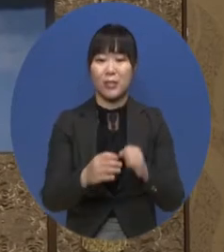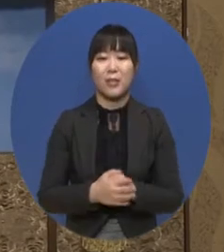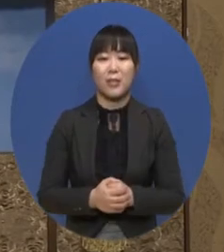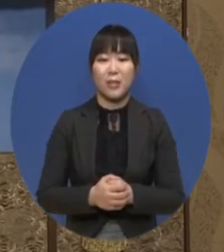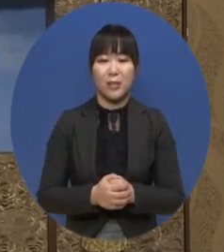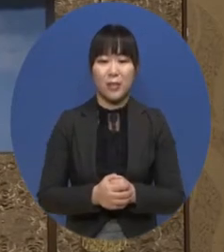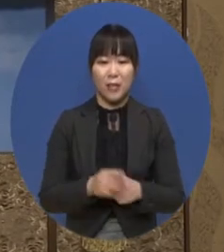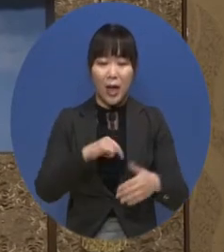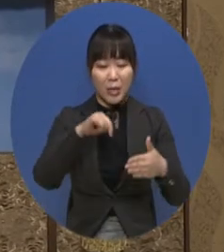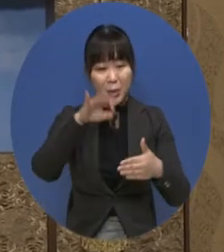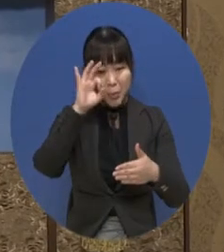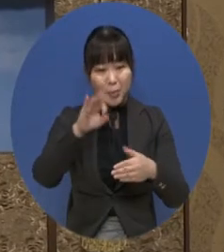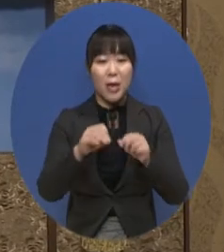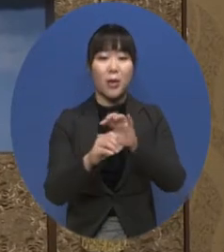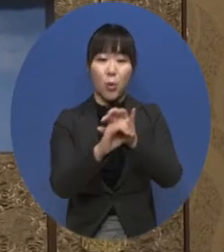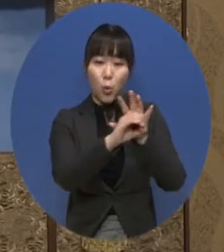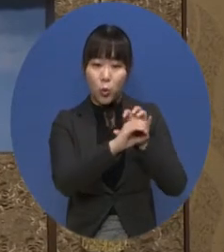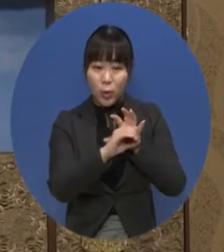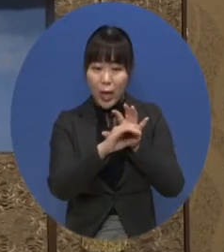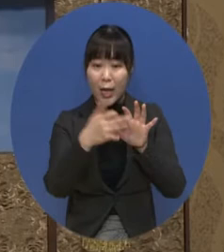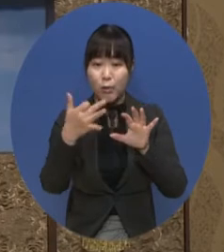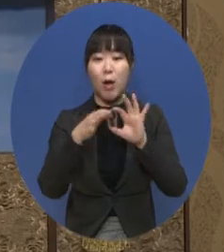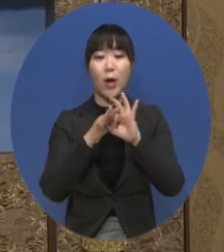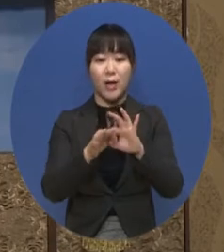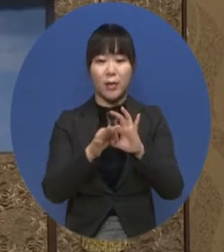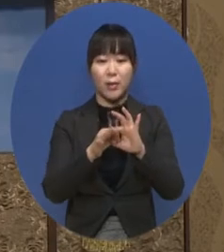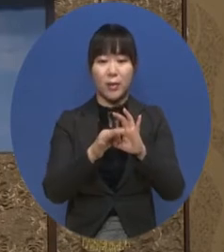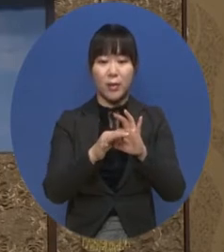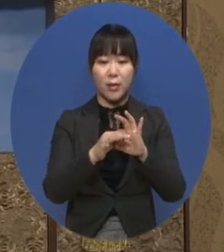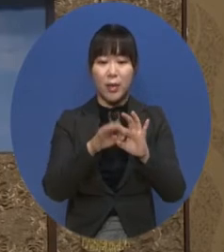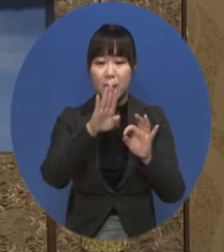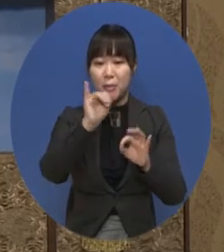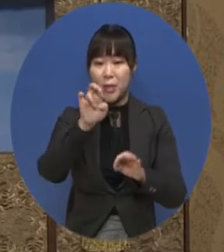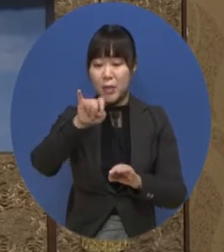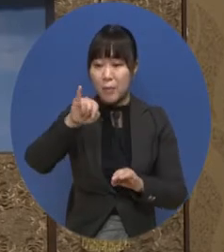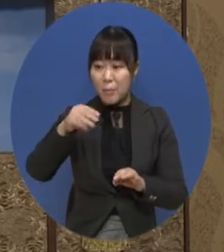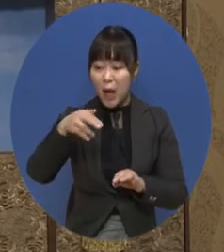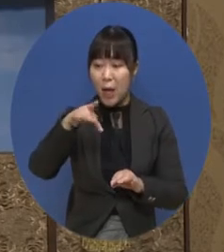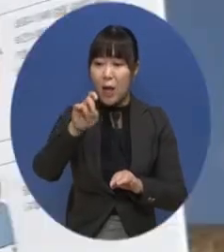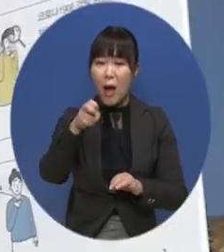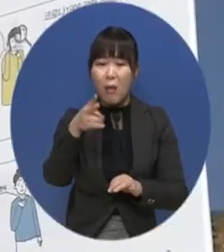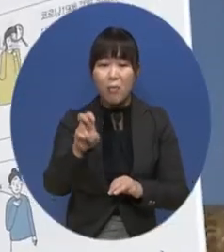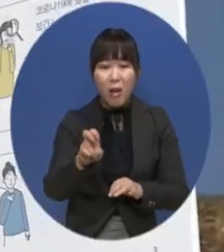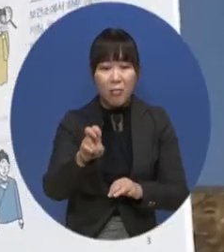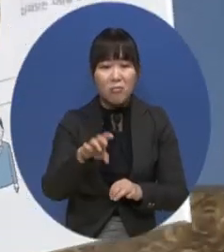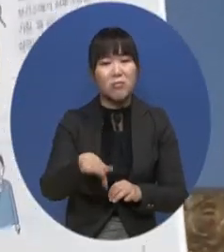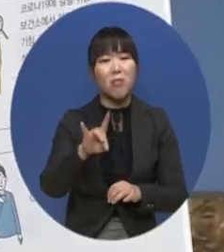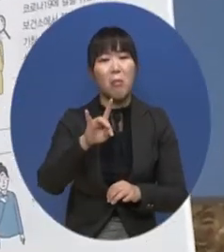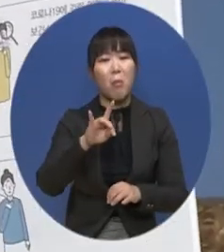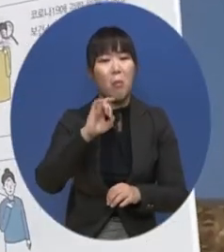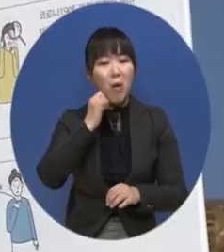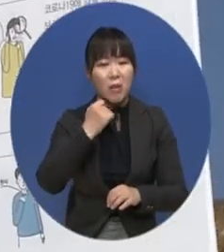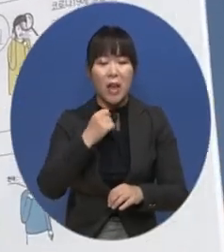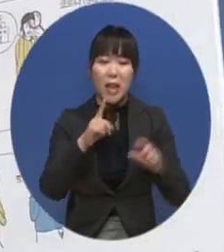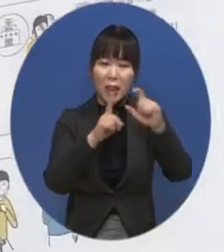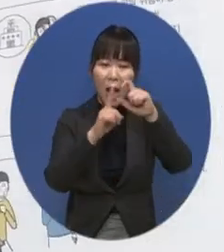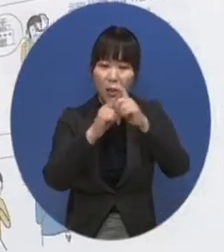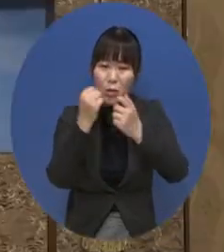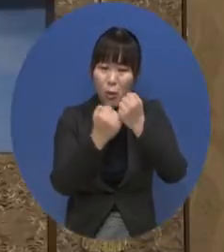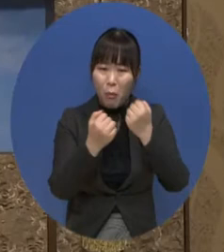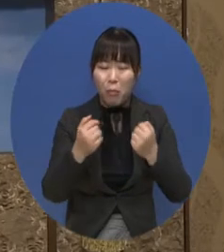안에 보시면 네. 코로나19와 관련된 비말 감염 처음에 아셨어요? 너무 어렵잖아요. 몰랐죠, 그렇죠. 그런 단어 설명부터